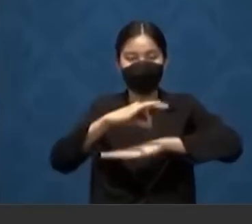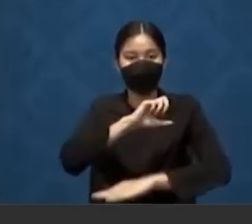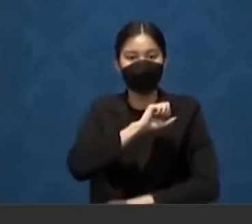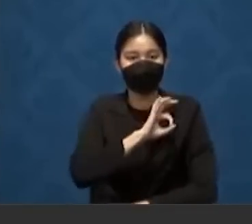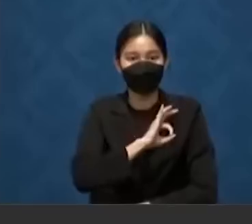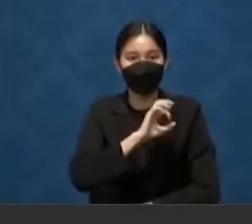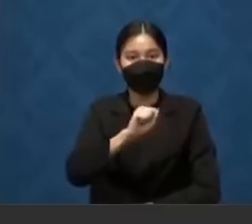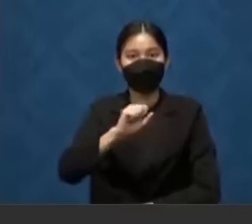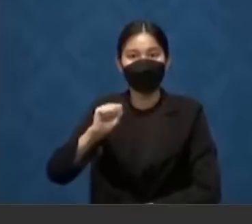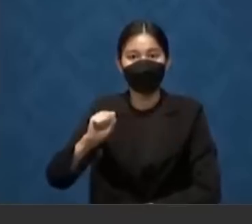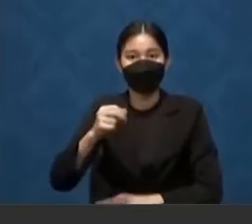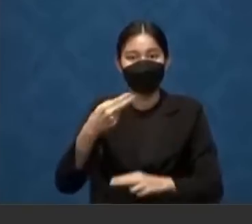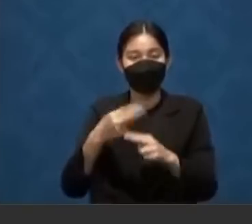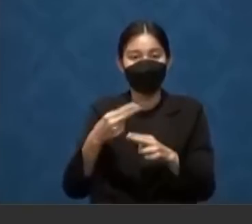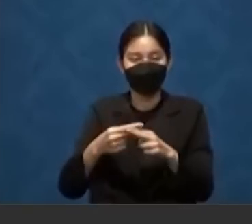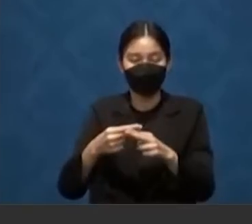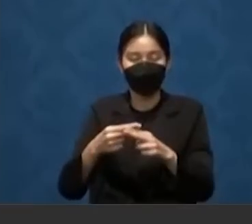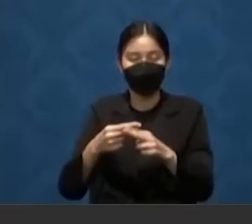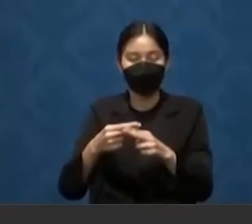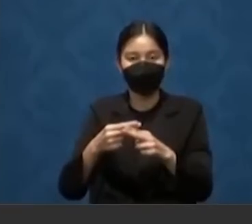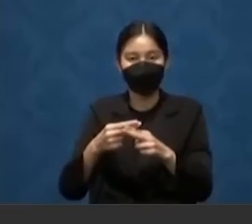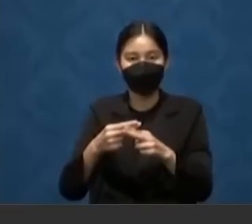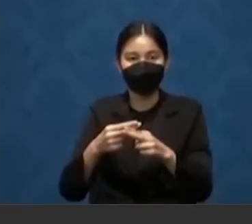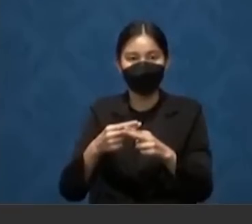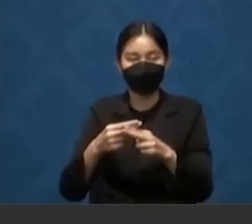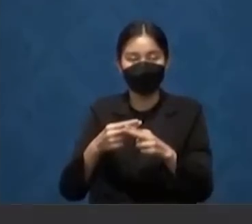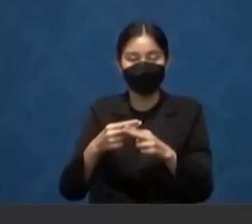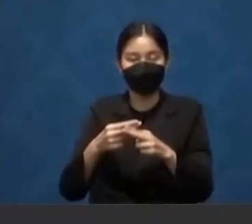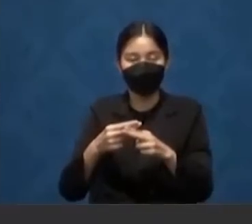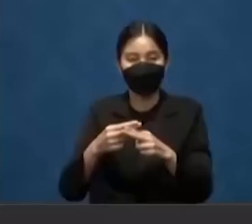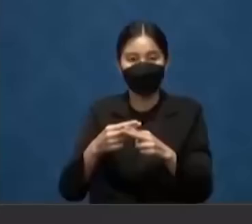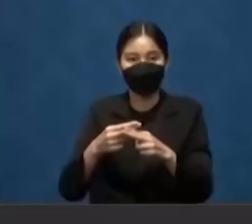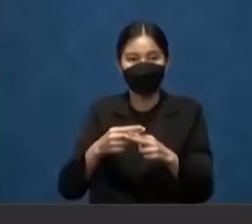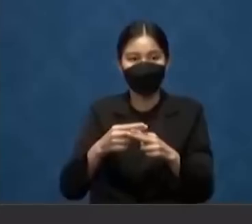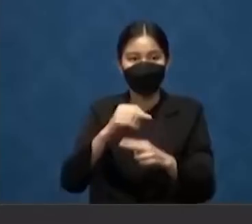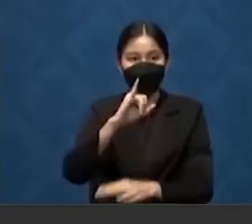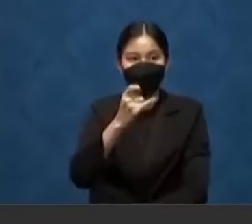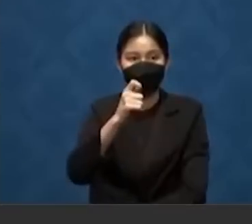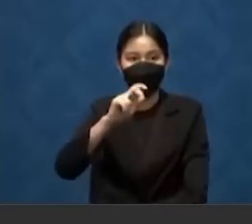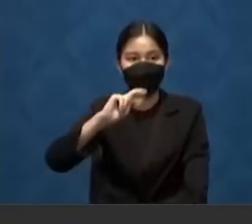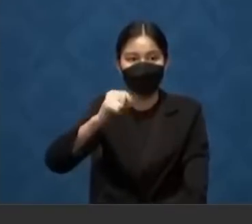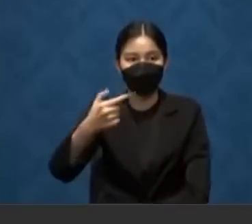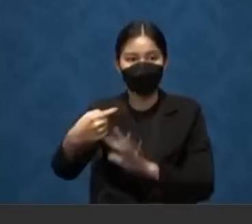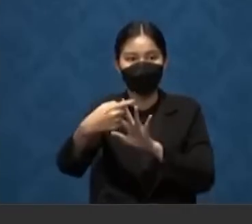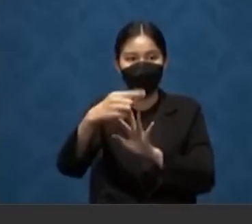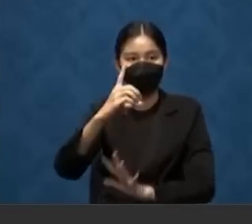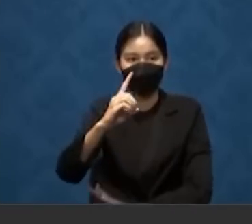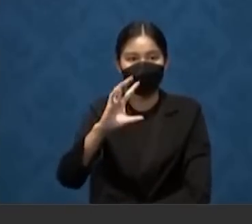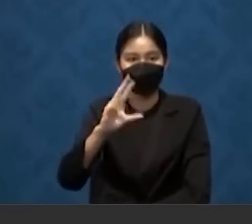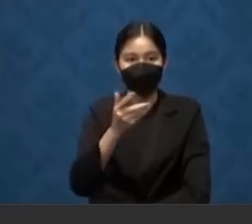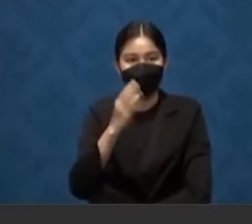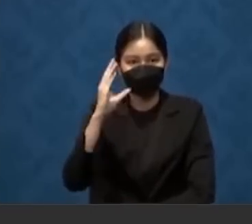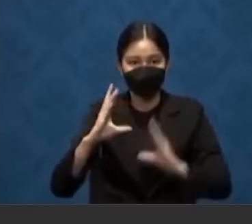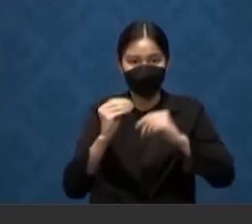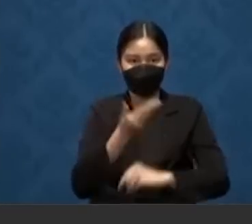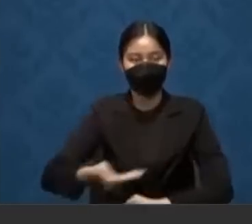มาชิภาผู้ทราสดรอ์คือผู้ช่วยสอตอจาร์Roy Tunghwadegk Jomdet 3 Megสาย